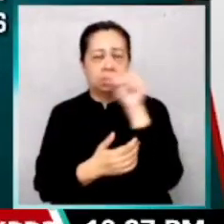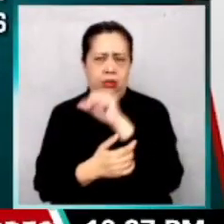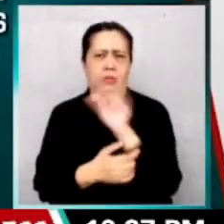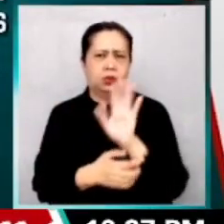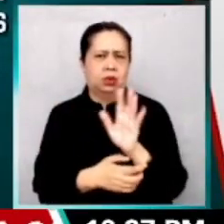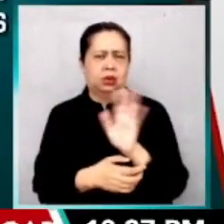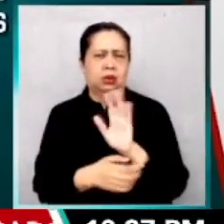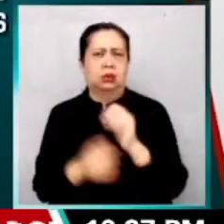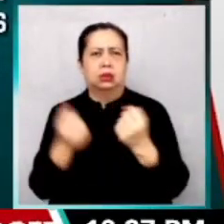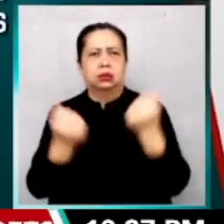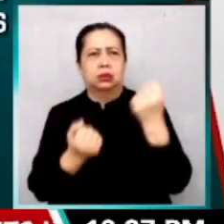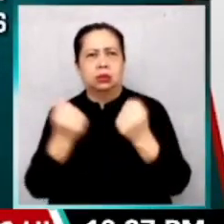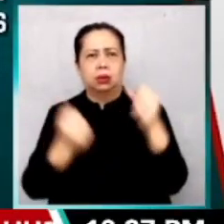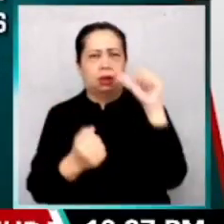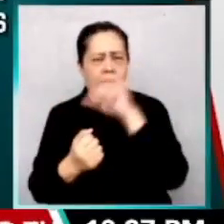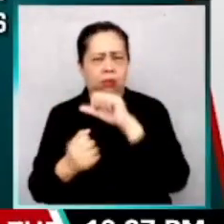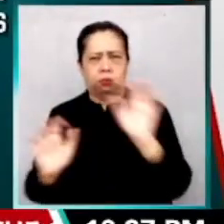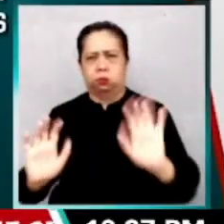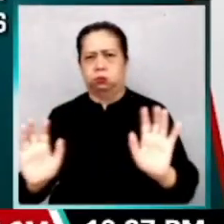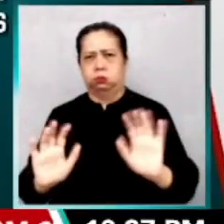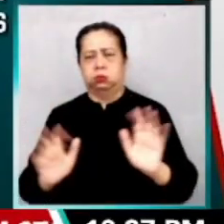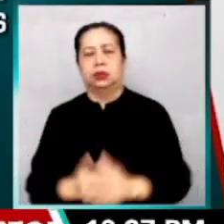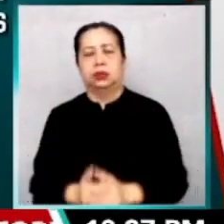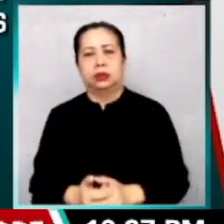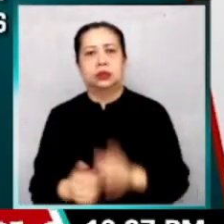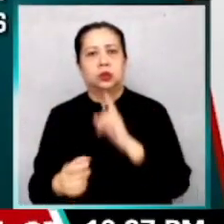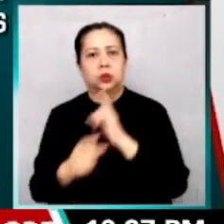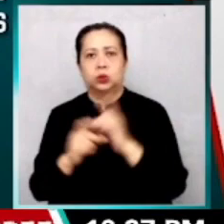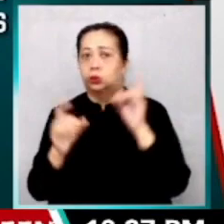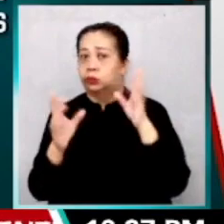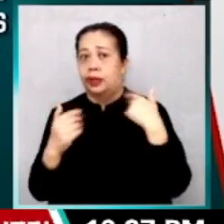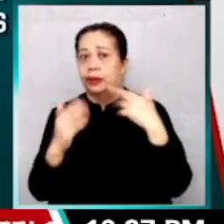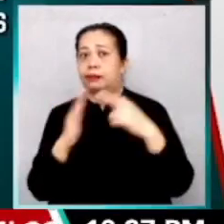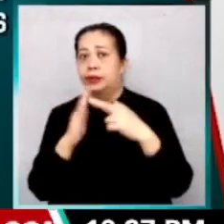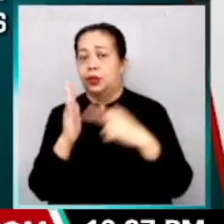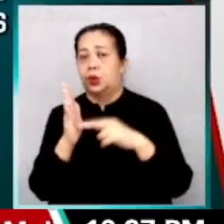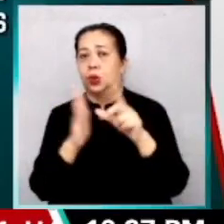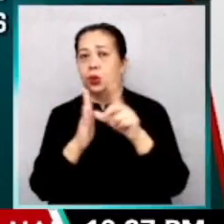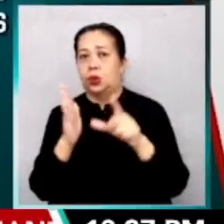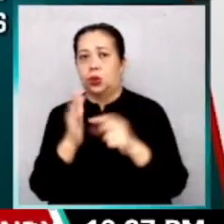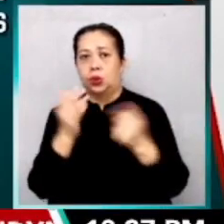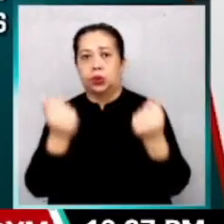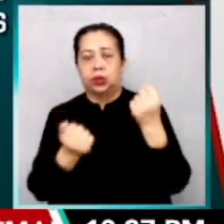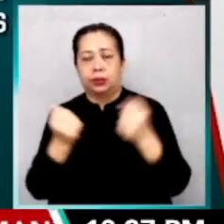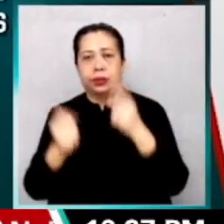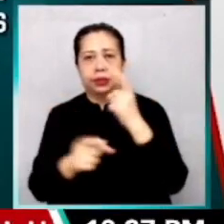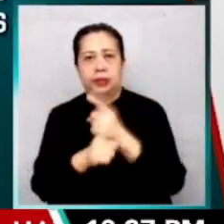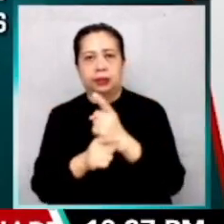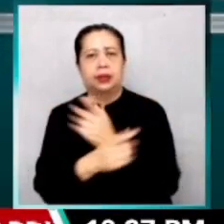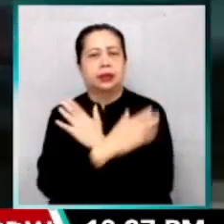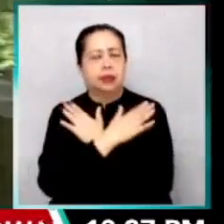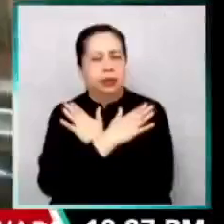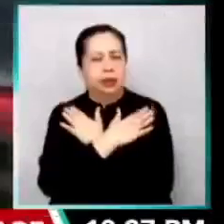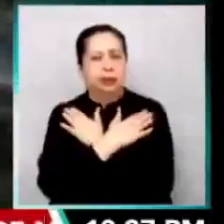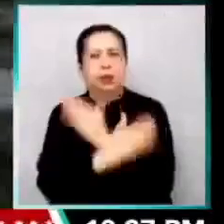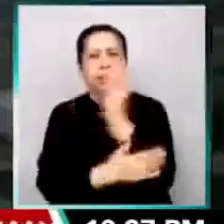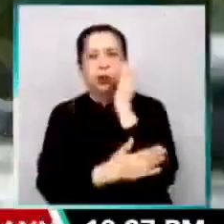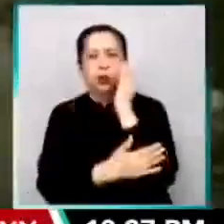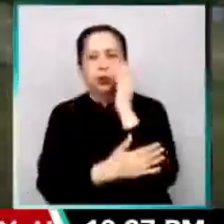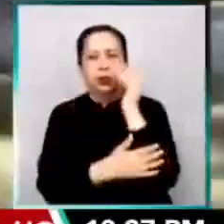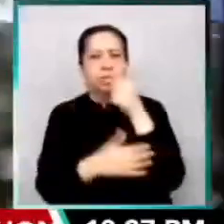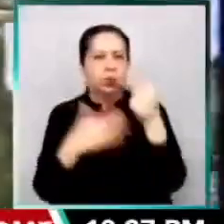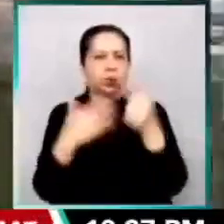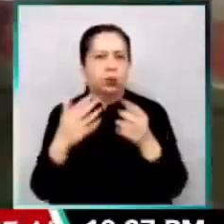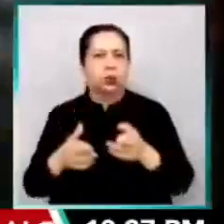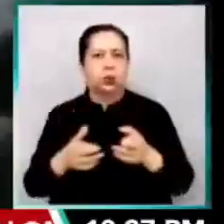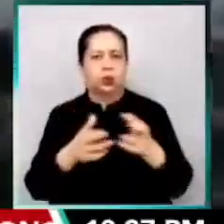under the influence of alcohol, no? Which is a criminal offense. The driver has to get proper rest, has to be familiar with the routes. Dapat din daw